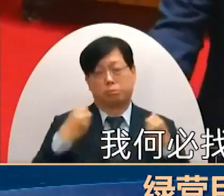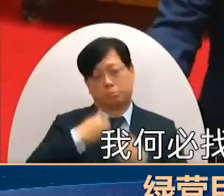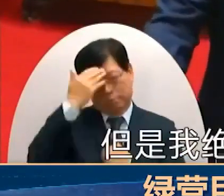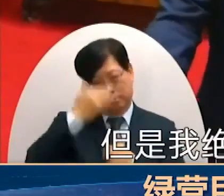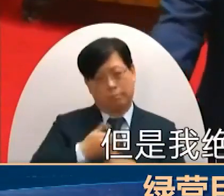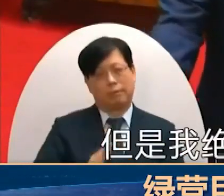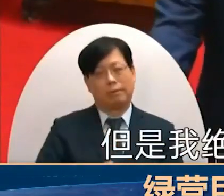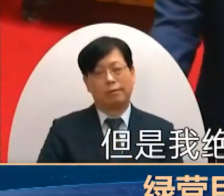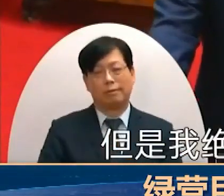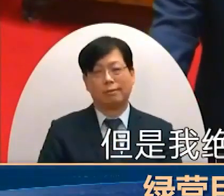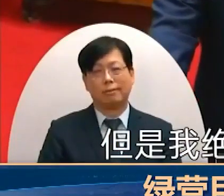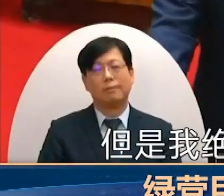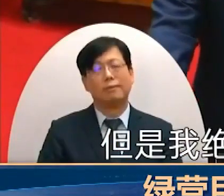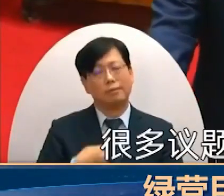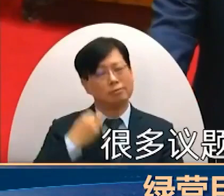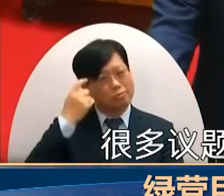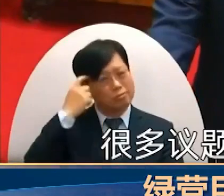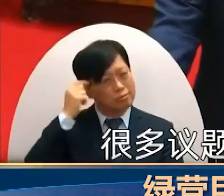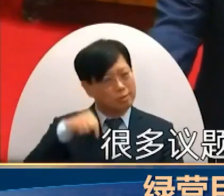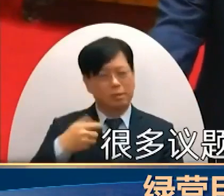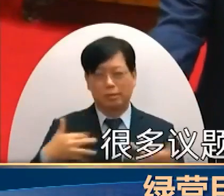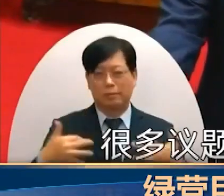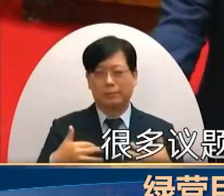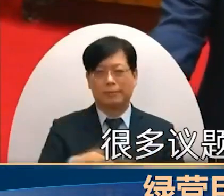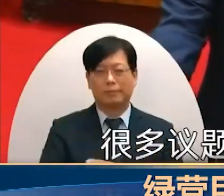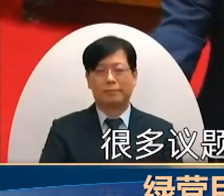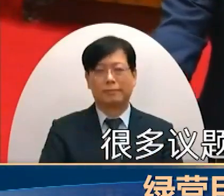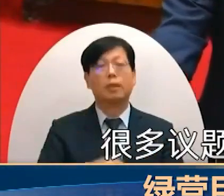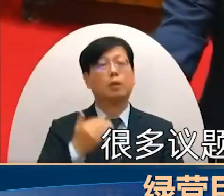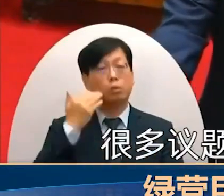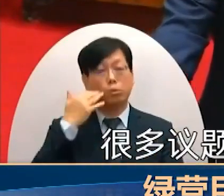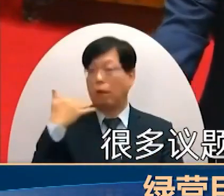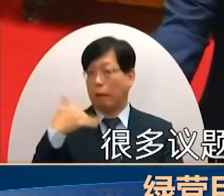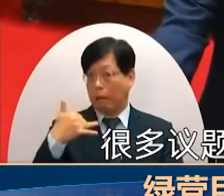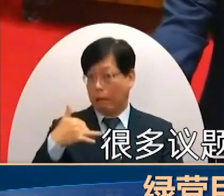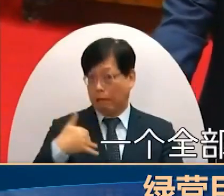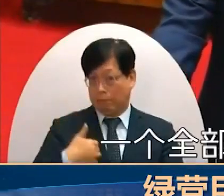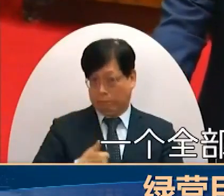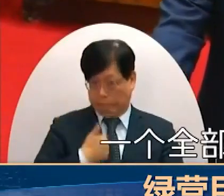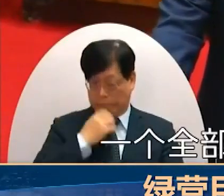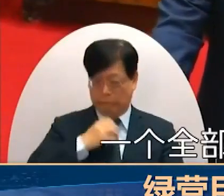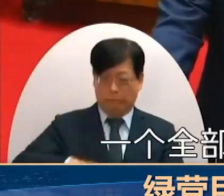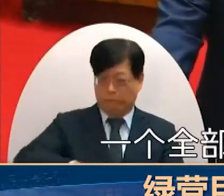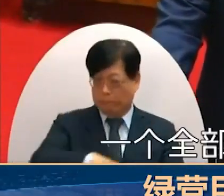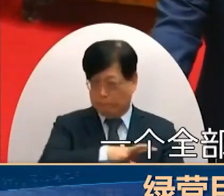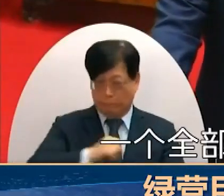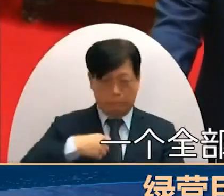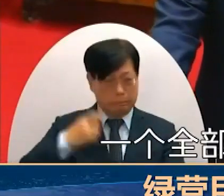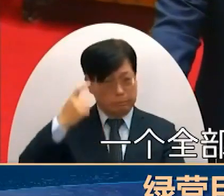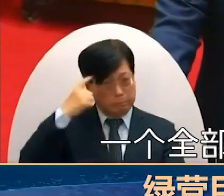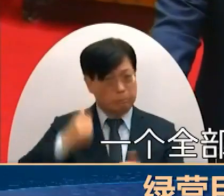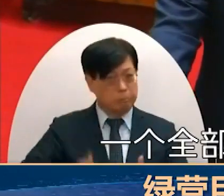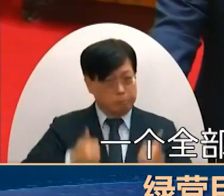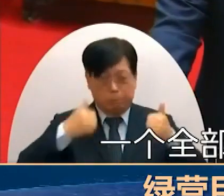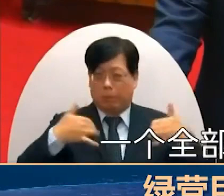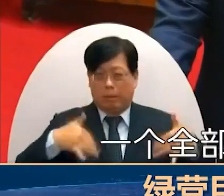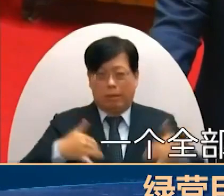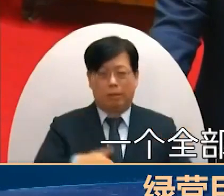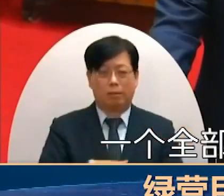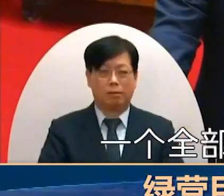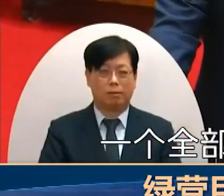烦。但是我觉得讲说有很多议题啊，如果还没有得到一个全部共同认知